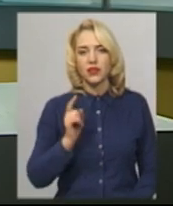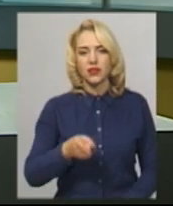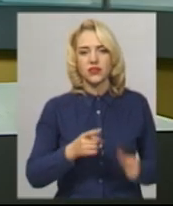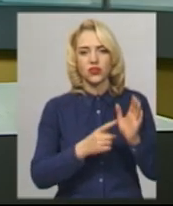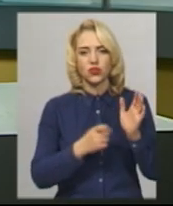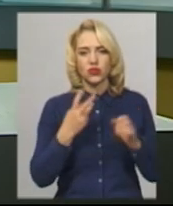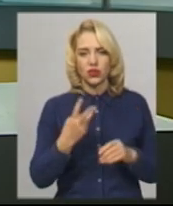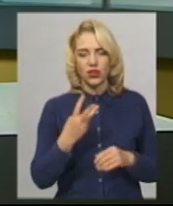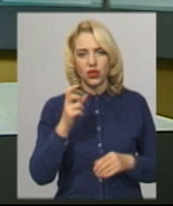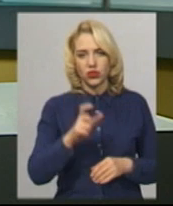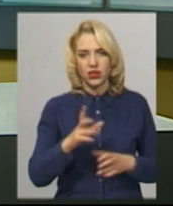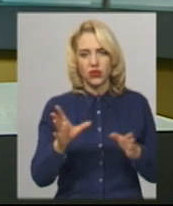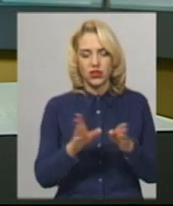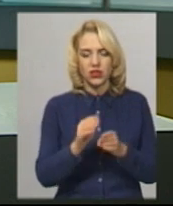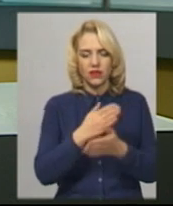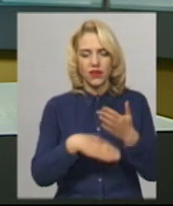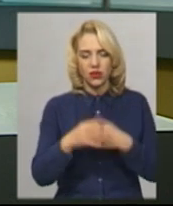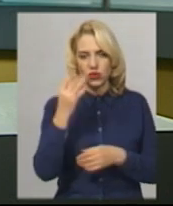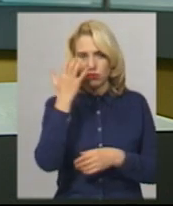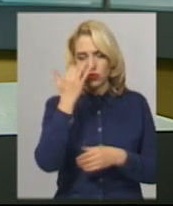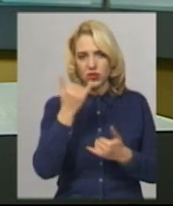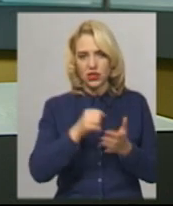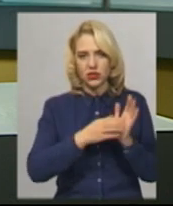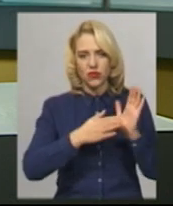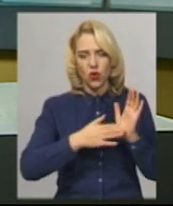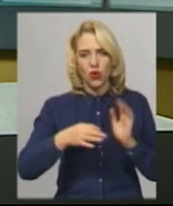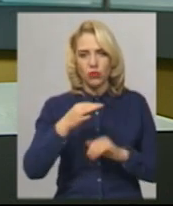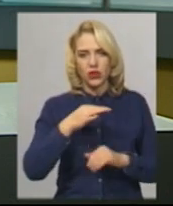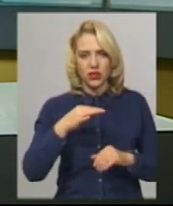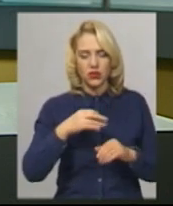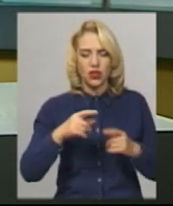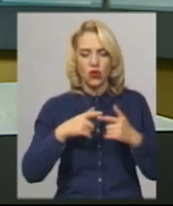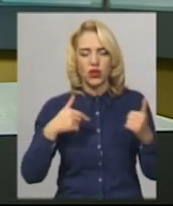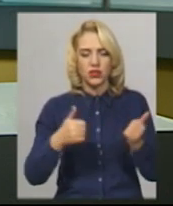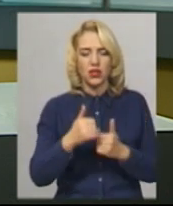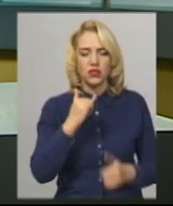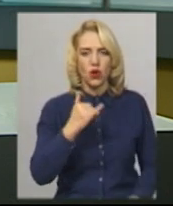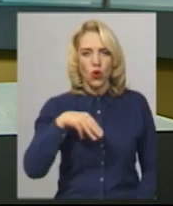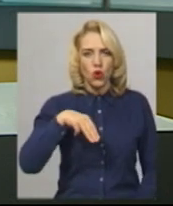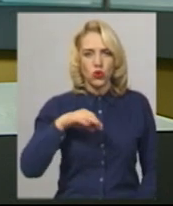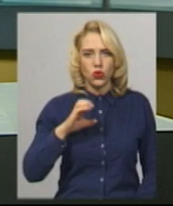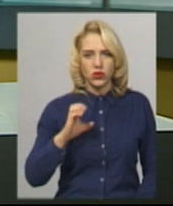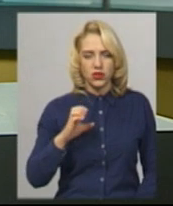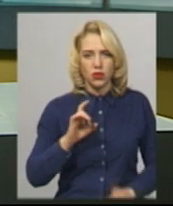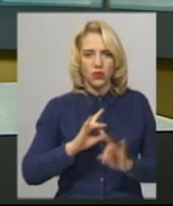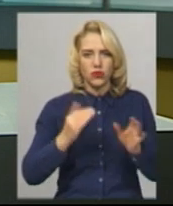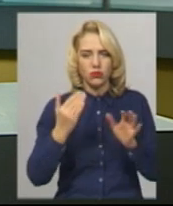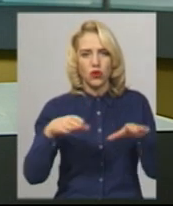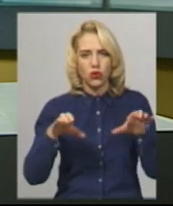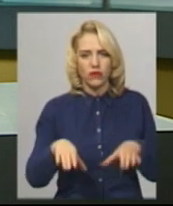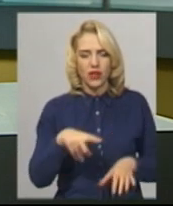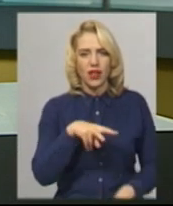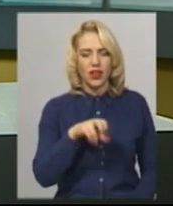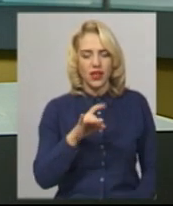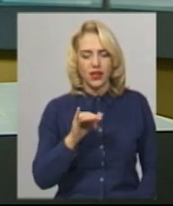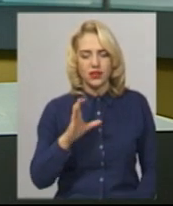1603 людини з інвалідністю позору зараз зареєстровані в обласній організації УТОС, повідомляє її голова Лариса Кірікіщук. З її